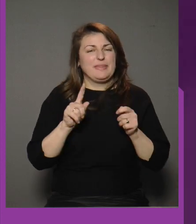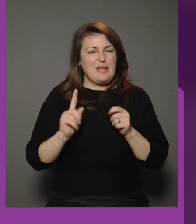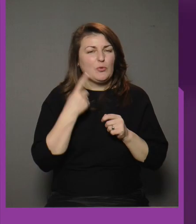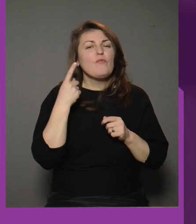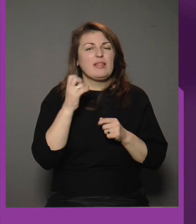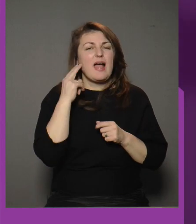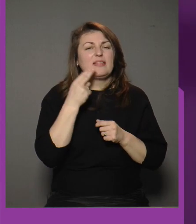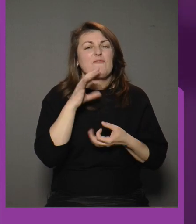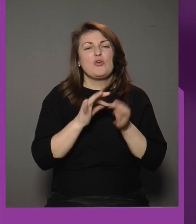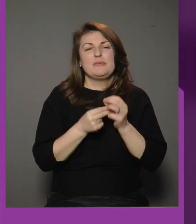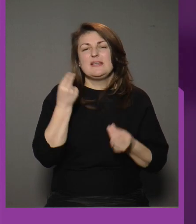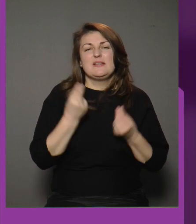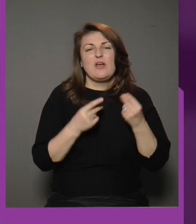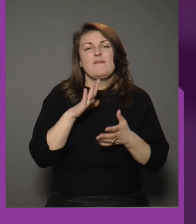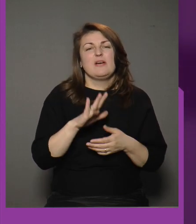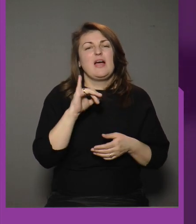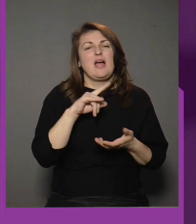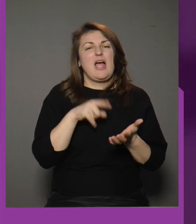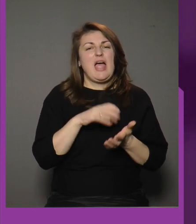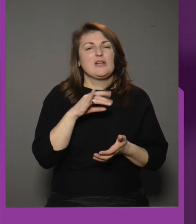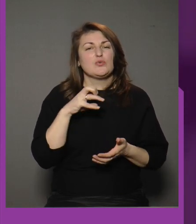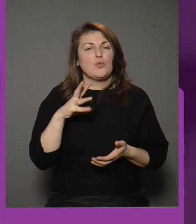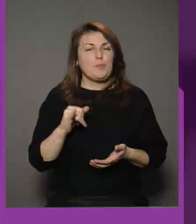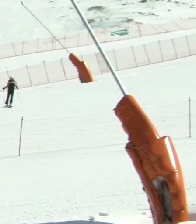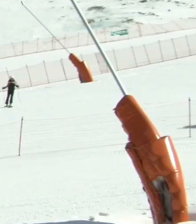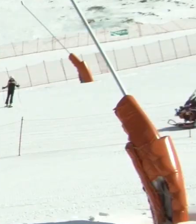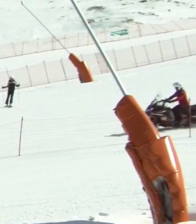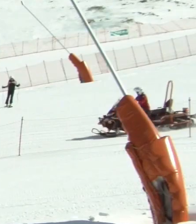дефлімпійських іграх у Ерзурумі.